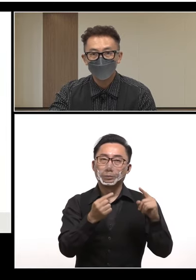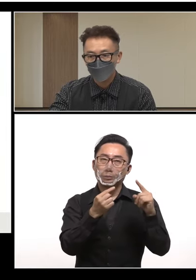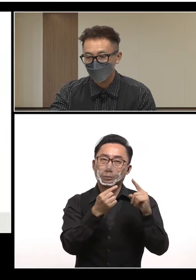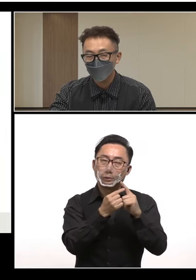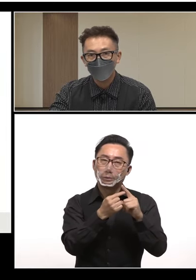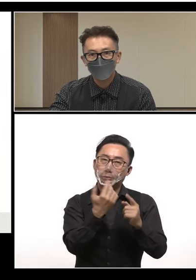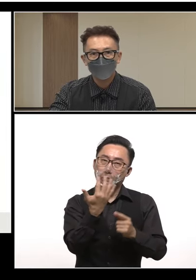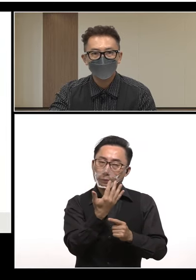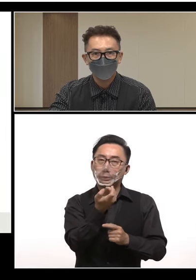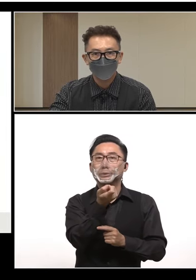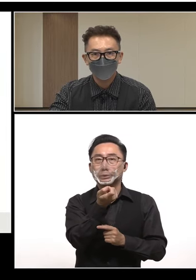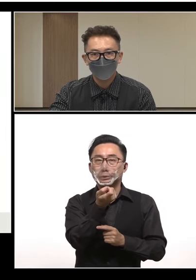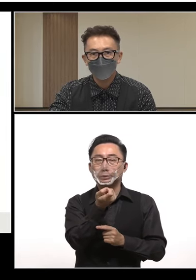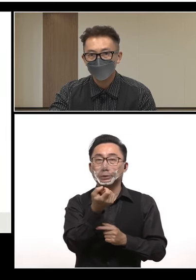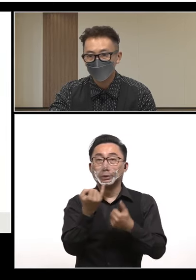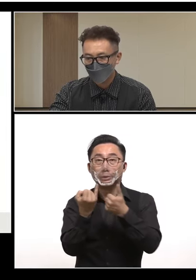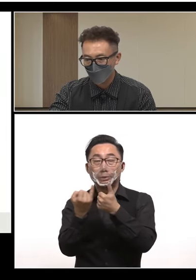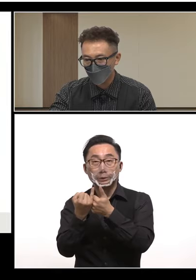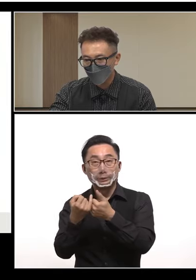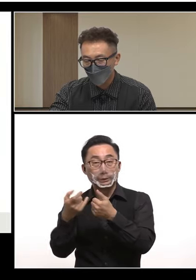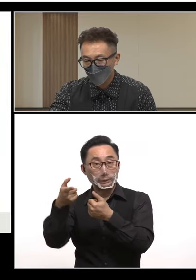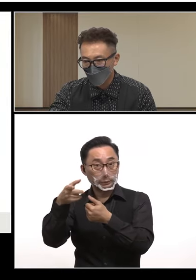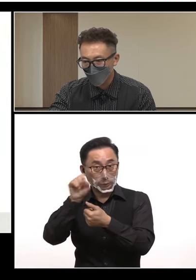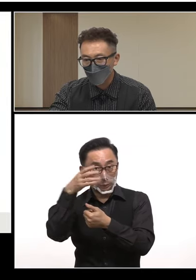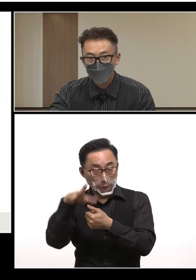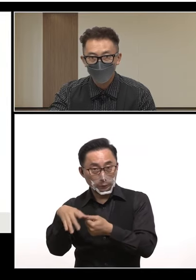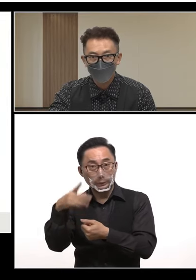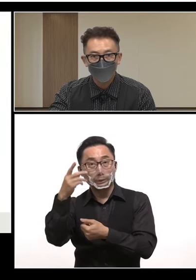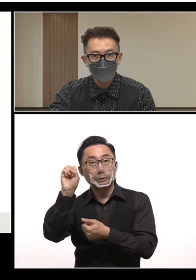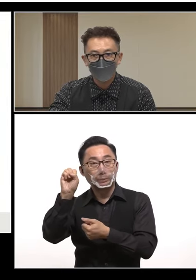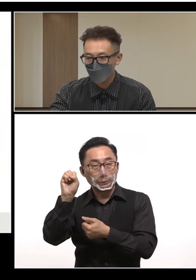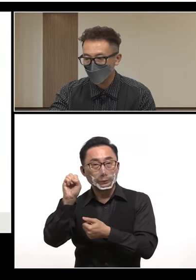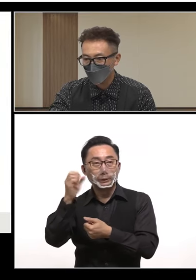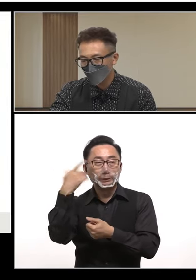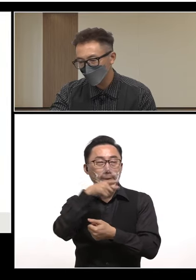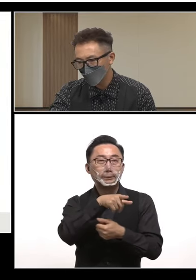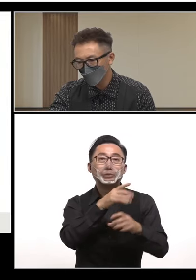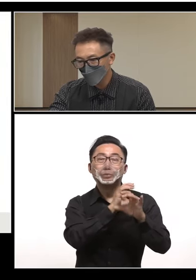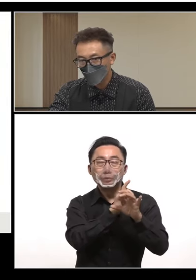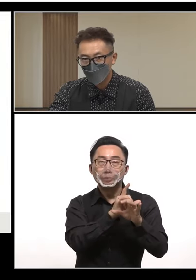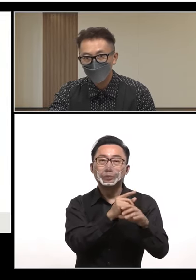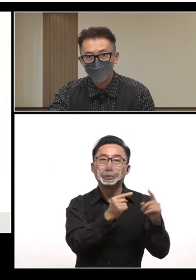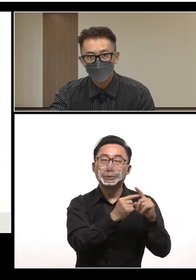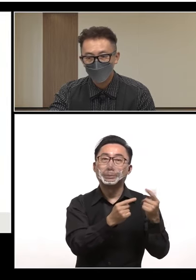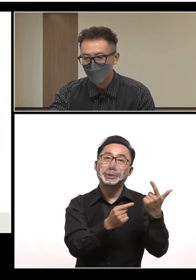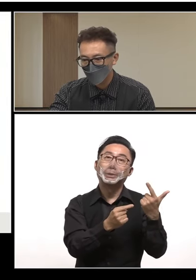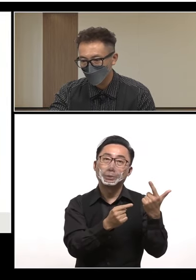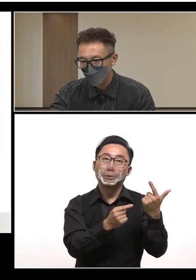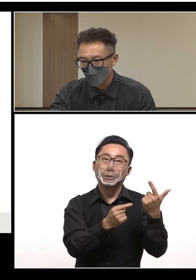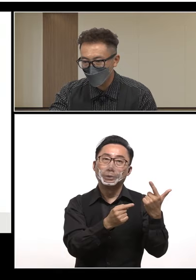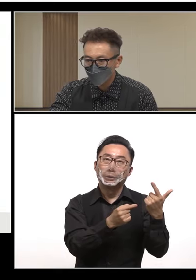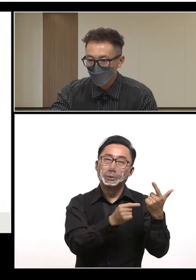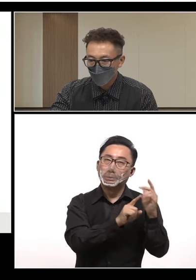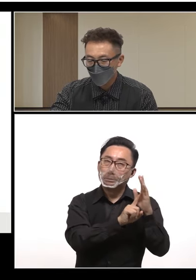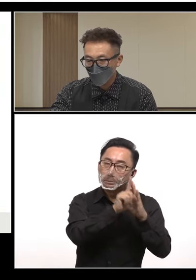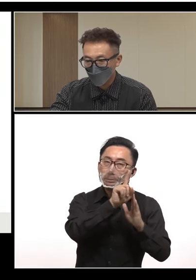因為其實我哋學校都係得大約90至100人到啦。咁啊初期就8位同學仔啦，咁啊到最多嘅時候咧就有12個